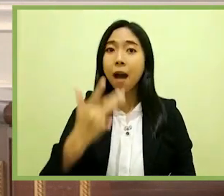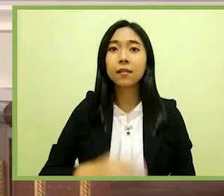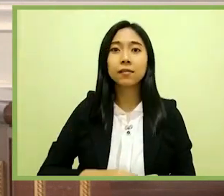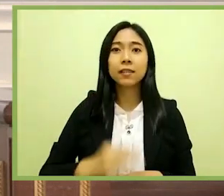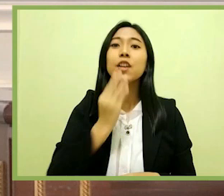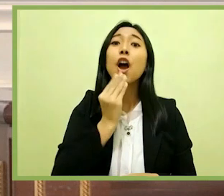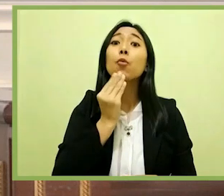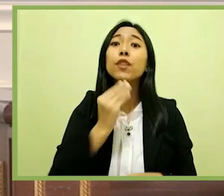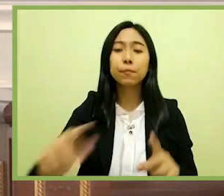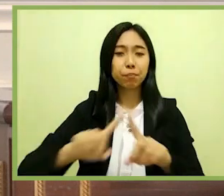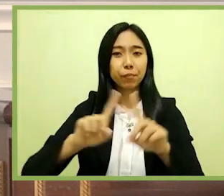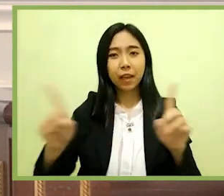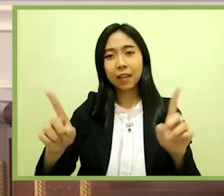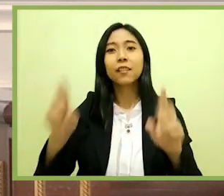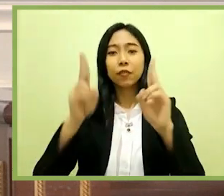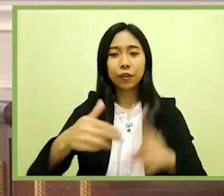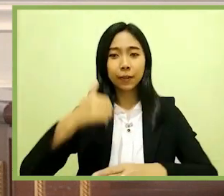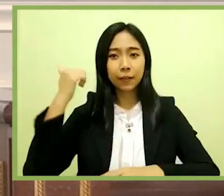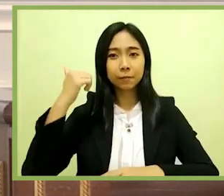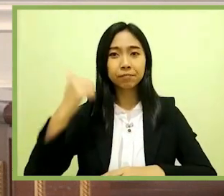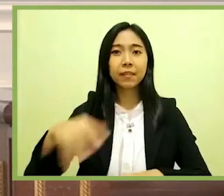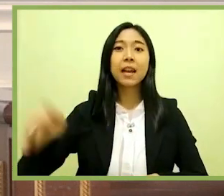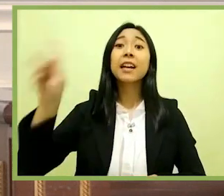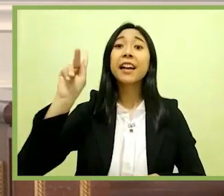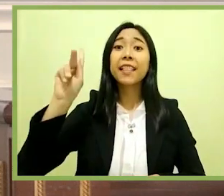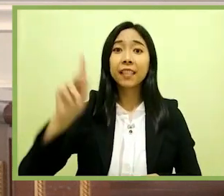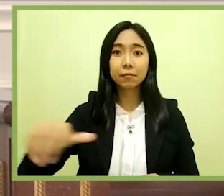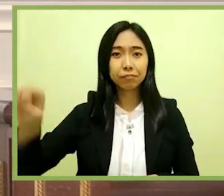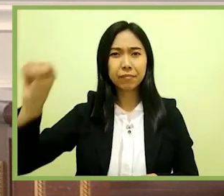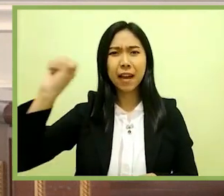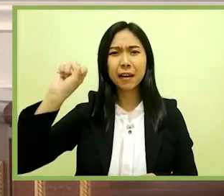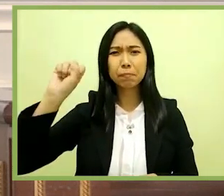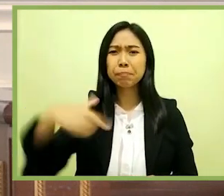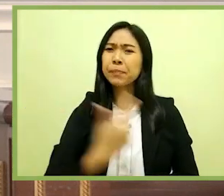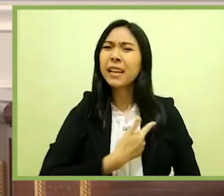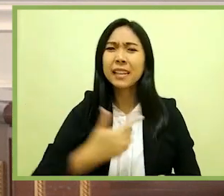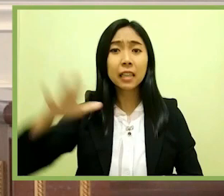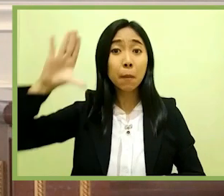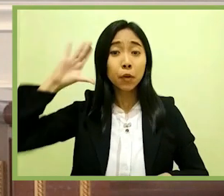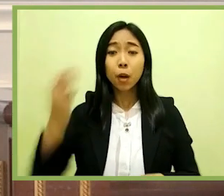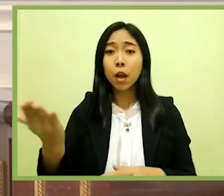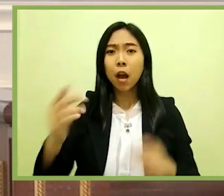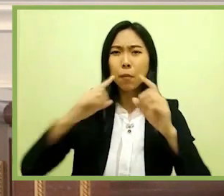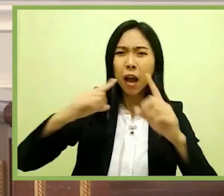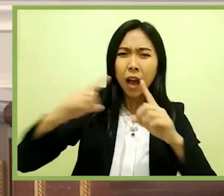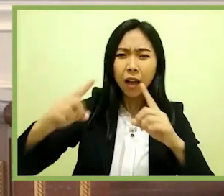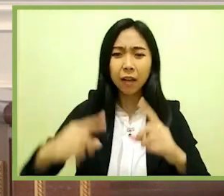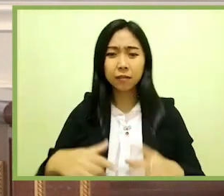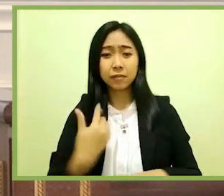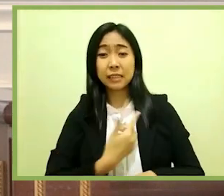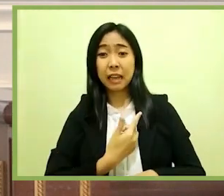penganut agama Yahudi, orang Kreta dan orang Arab, kita mendengar mereka berkata-kata dalam bahasa kita sendiri